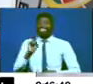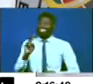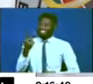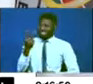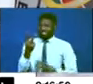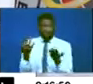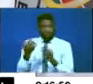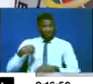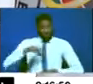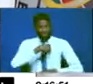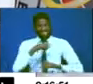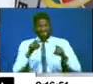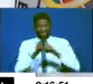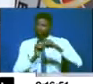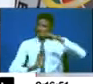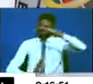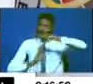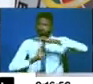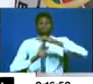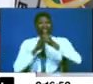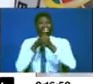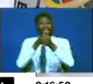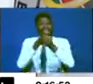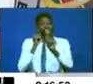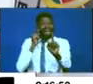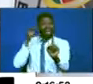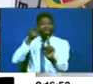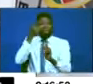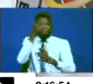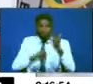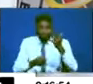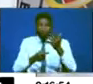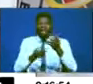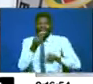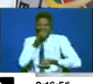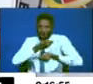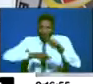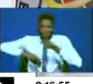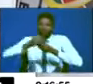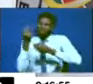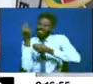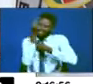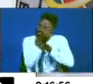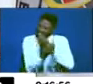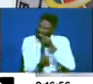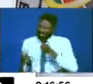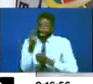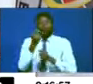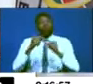wa mbele kuweka uchumi kwa masaa 24 katika soko yetu ya